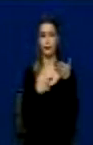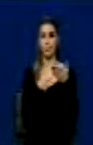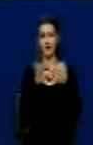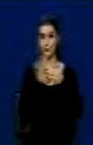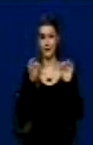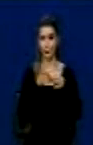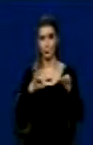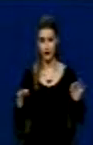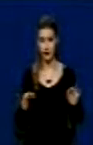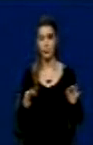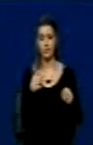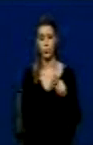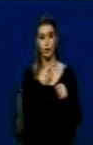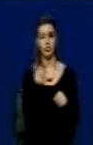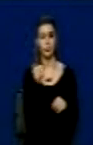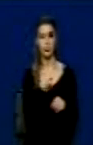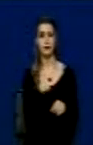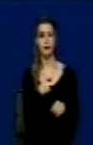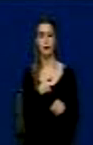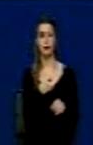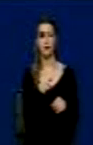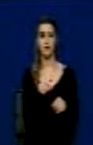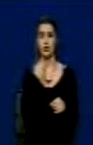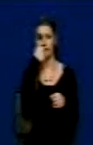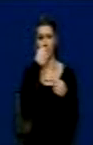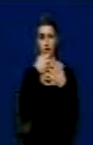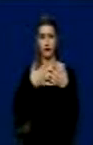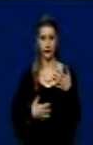konkret, dhe nëse merremi me përmbajtjen e këtij teksti,